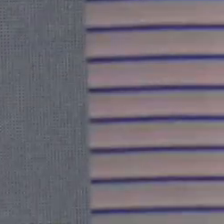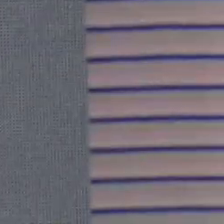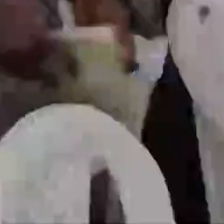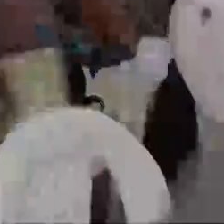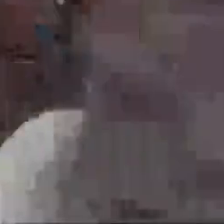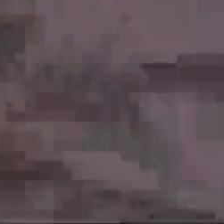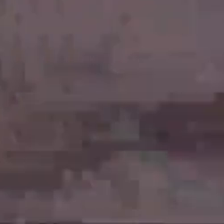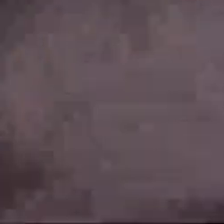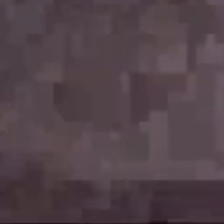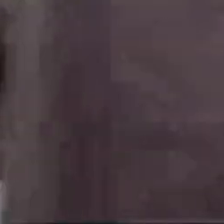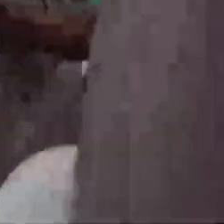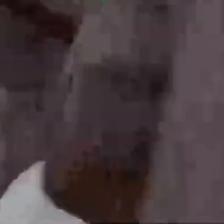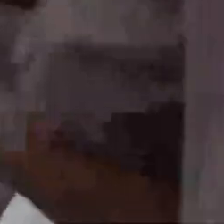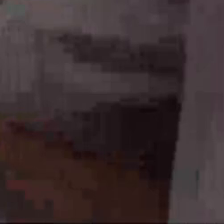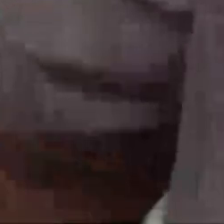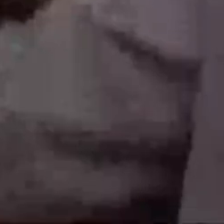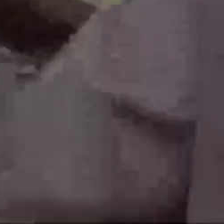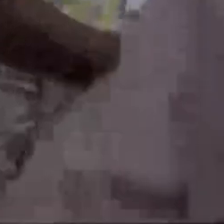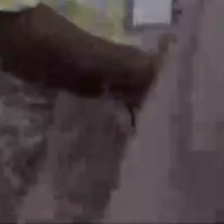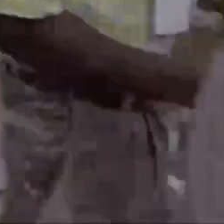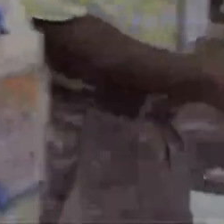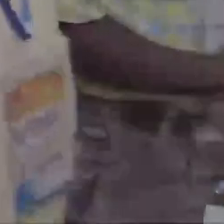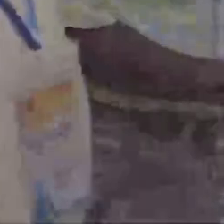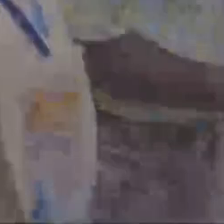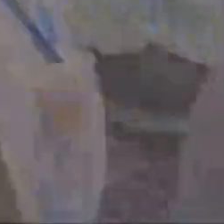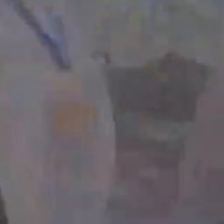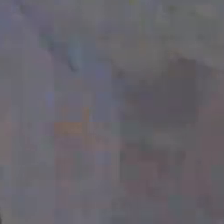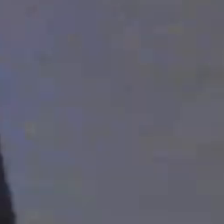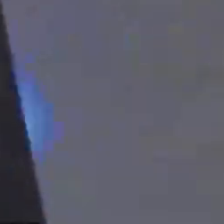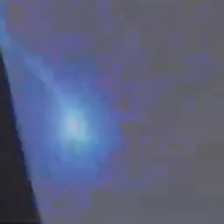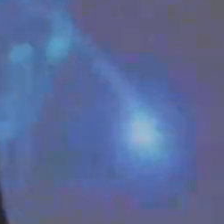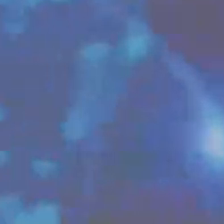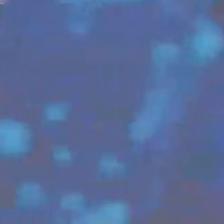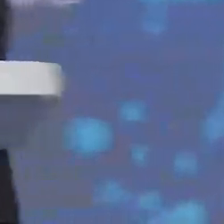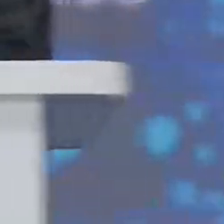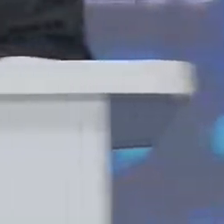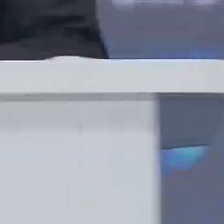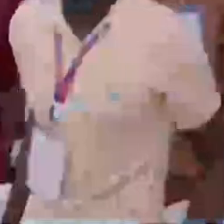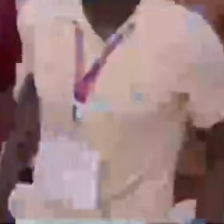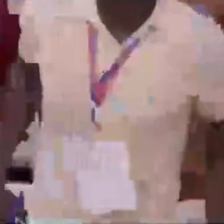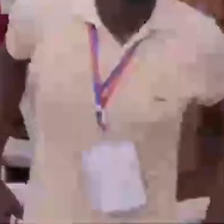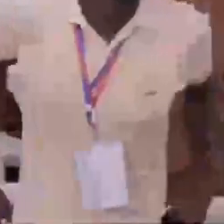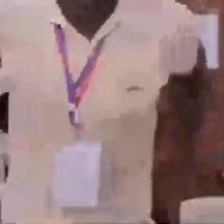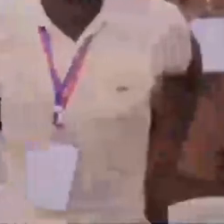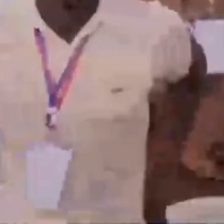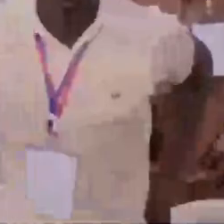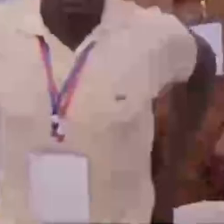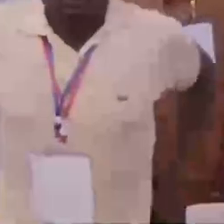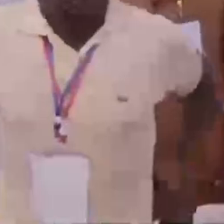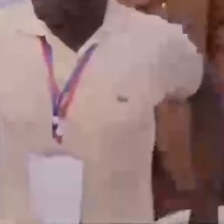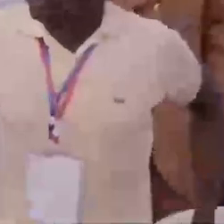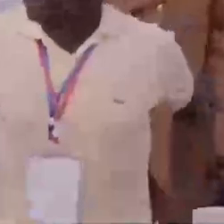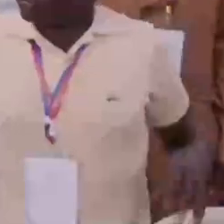Lève-toi. Let your enemies perce. Et que tes ennemis soient dispersés. Open your mouth now and pray to the Lord. Ta bouche maintenant et prie le